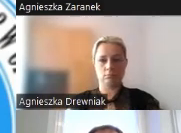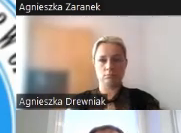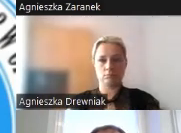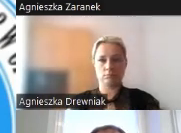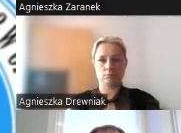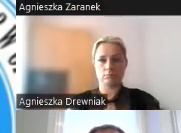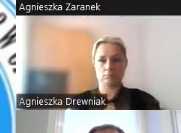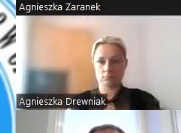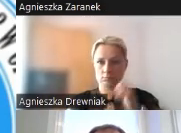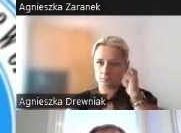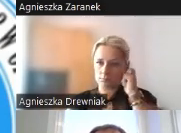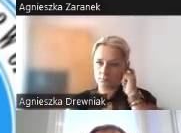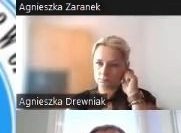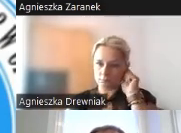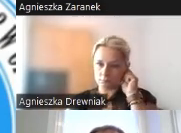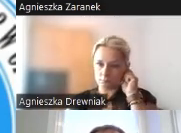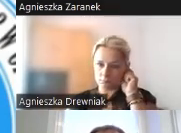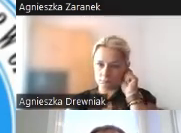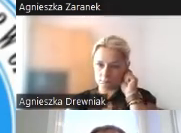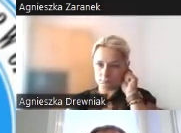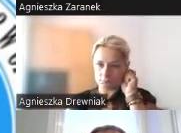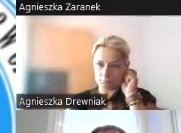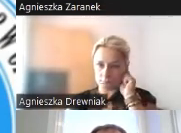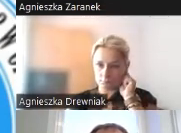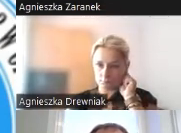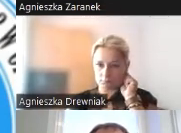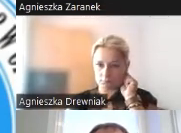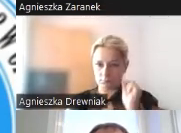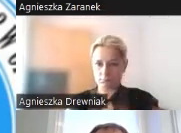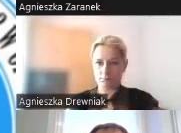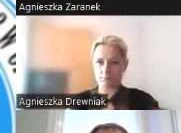i potrzebują obecności nauczyciela cały czas.